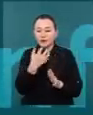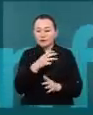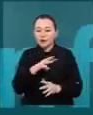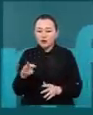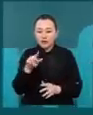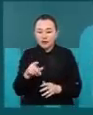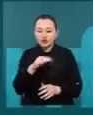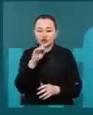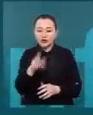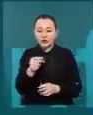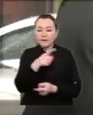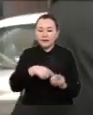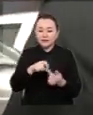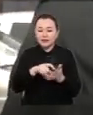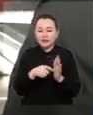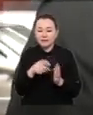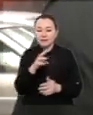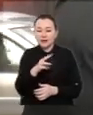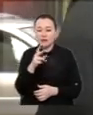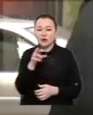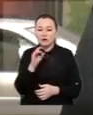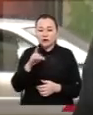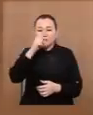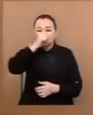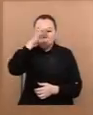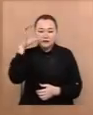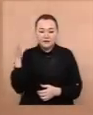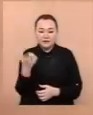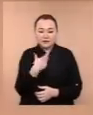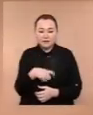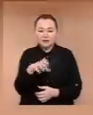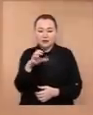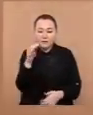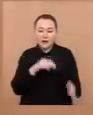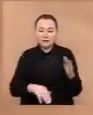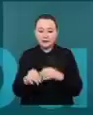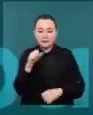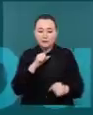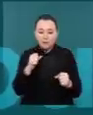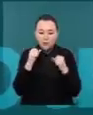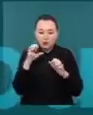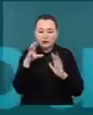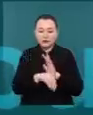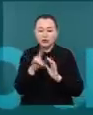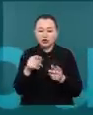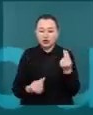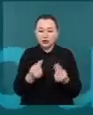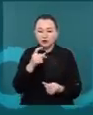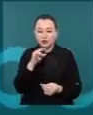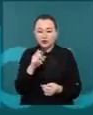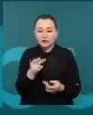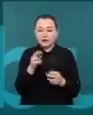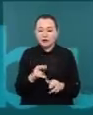ЖК бизнес-класса Мейрам Тохтаров представлял себе с бассейном, спортзалом и даже игровой зоной для